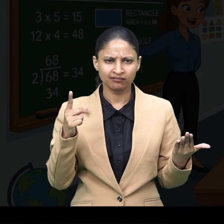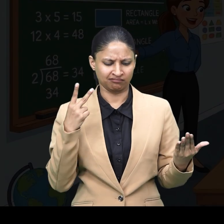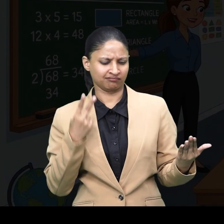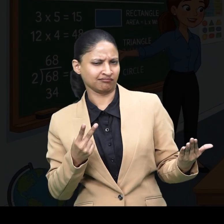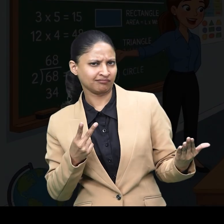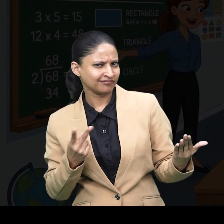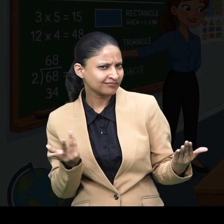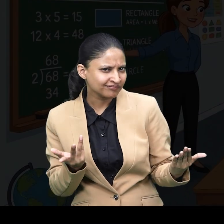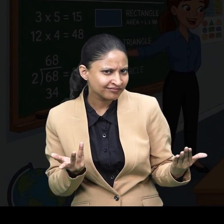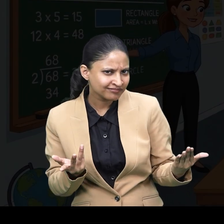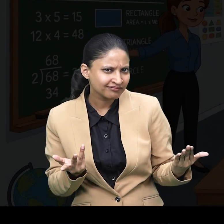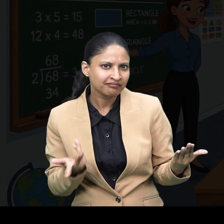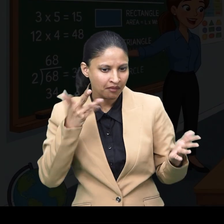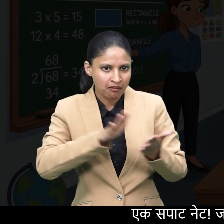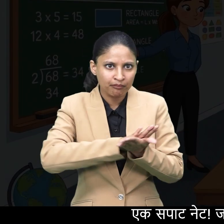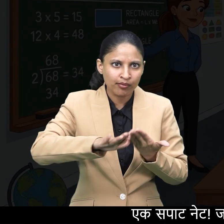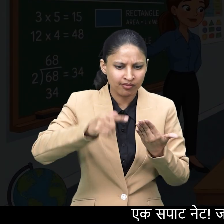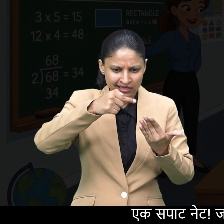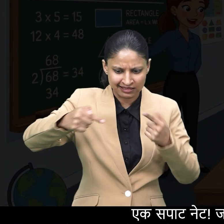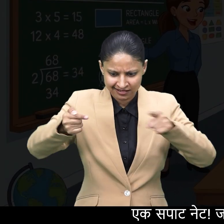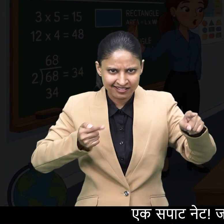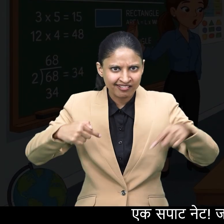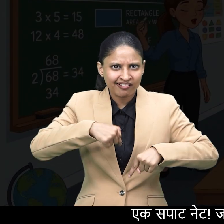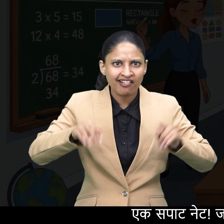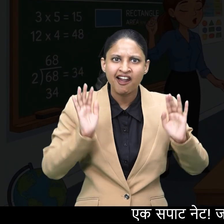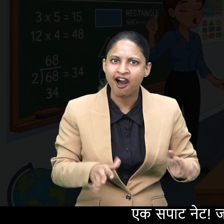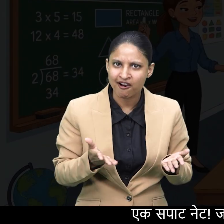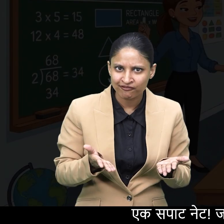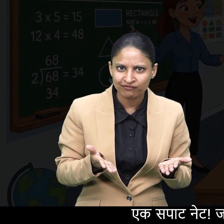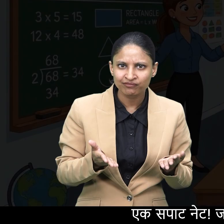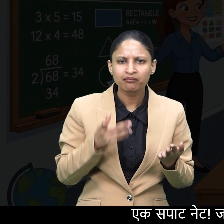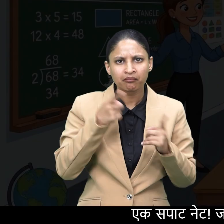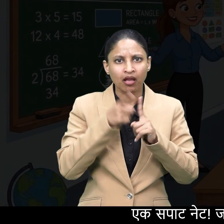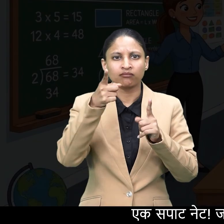आप क्या देखते हैं? एक सपाट नेट। जब आप इसे